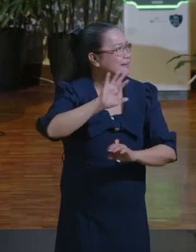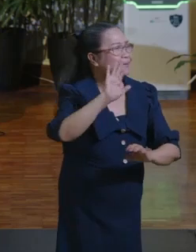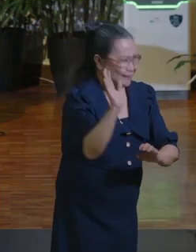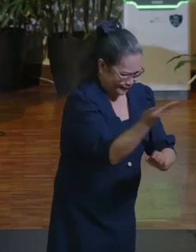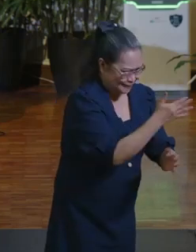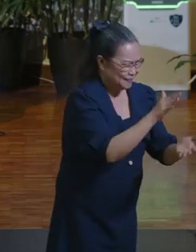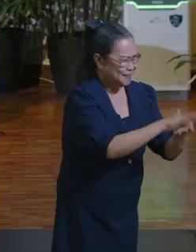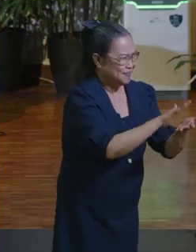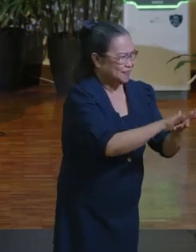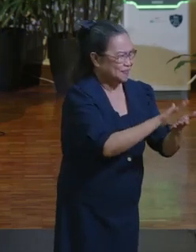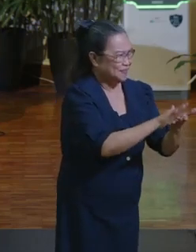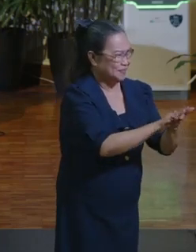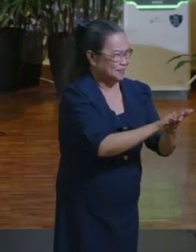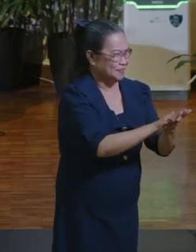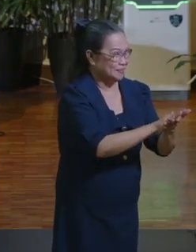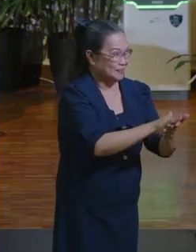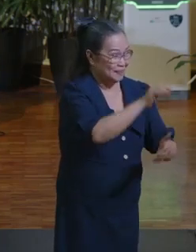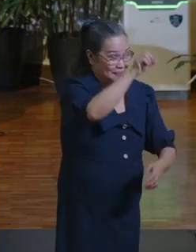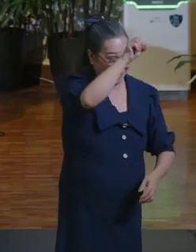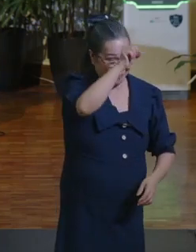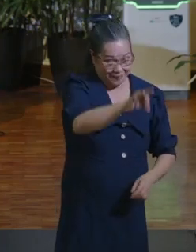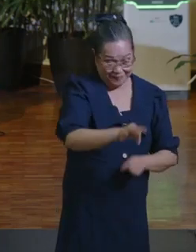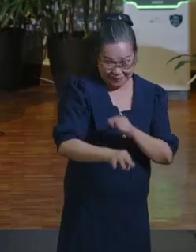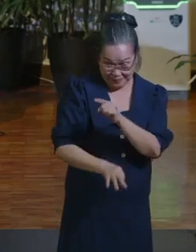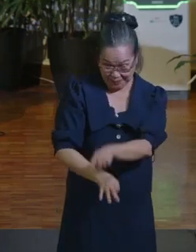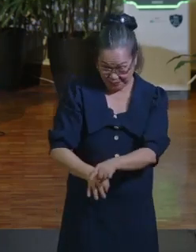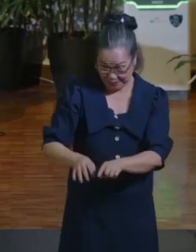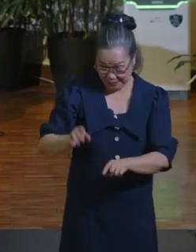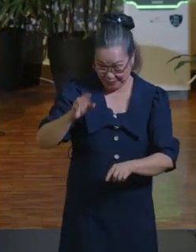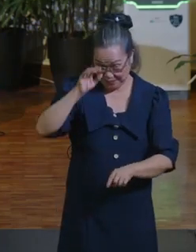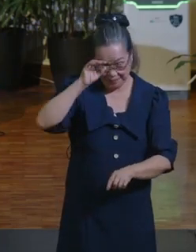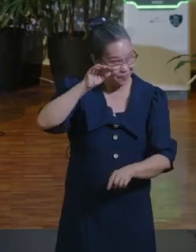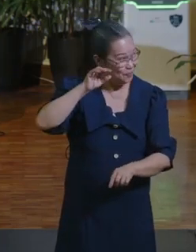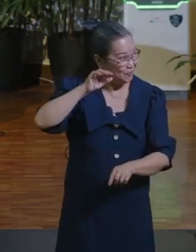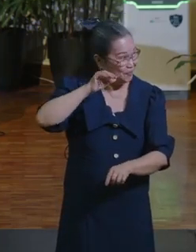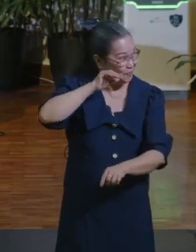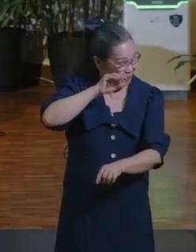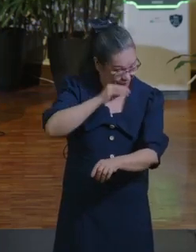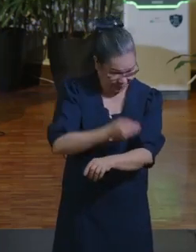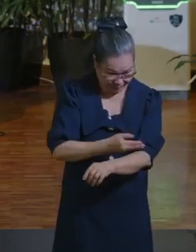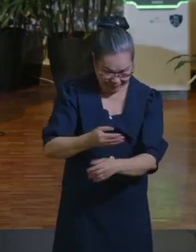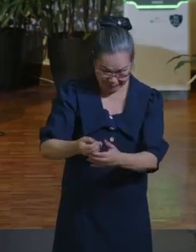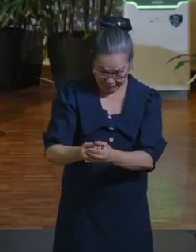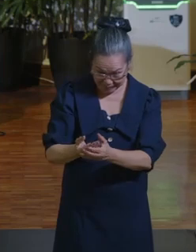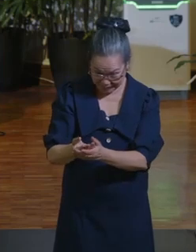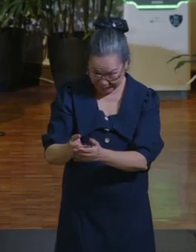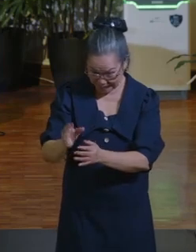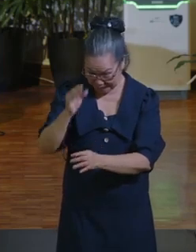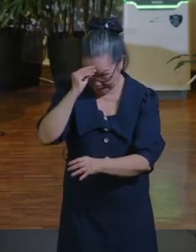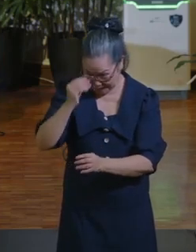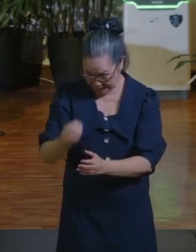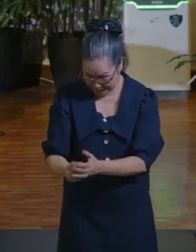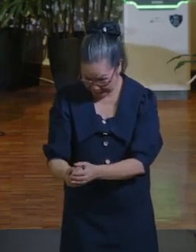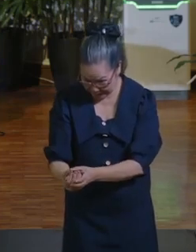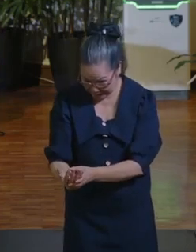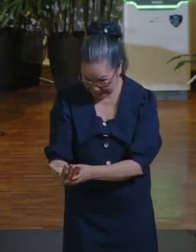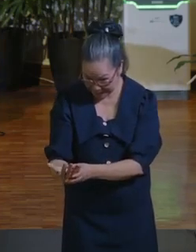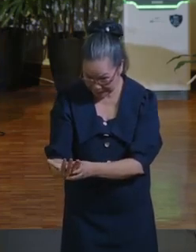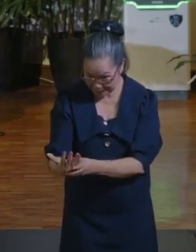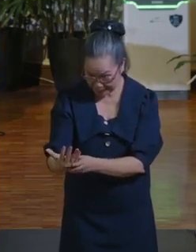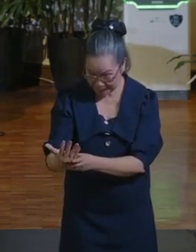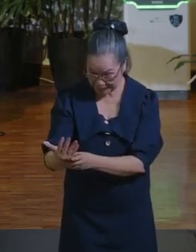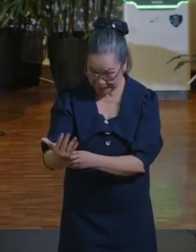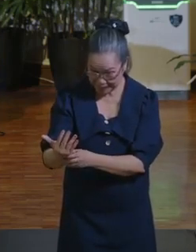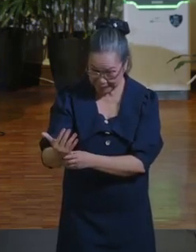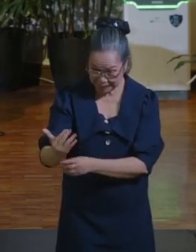Kapag nasa hustong gulang na ang isang batang lalaki, sa lalaki lang naman nila ginagawa to. Kapag nasa hustong gulang na ang